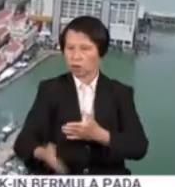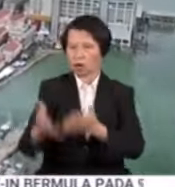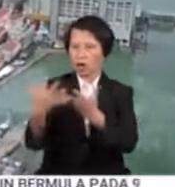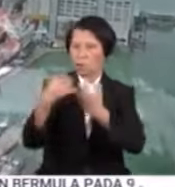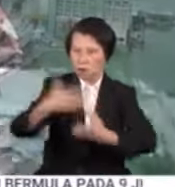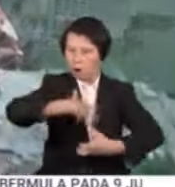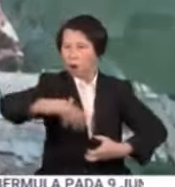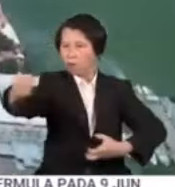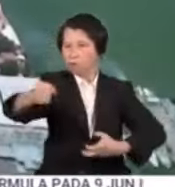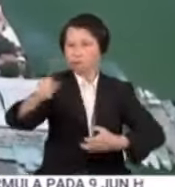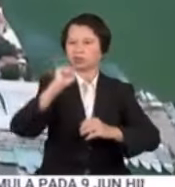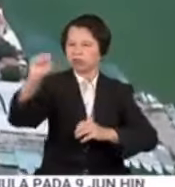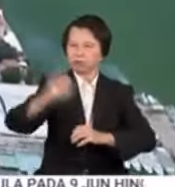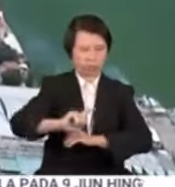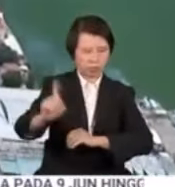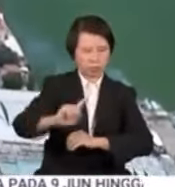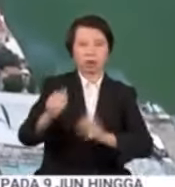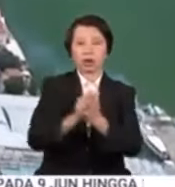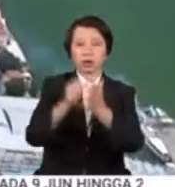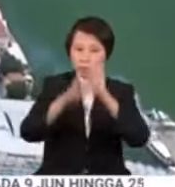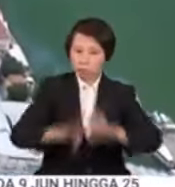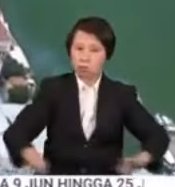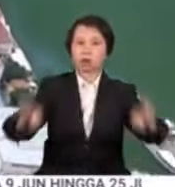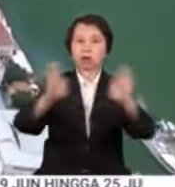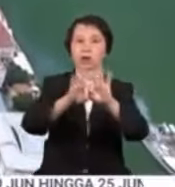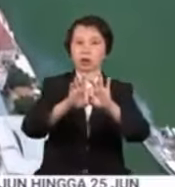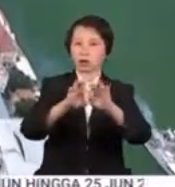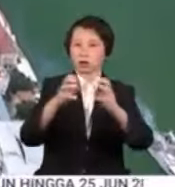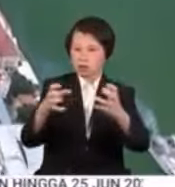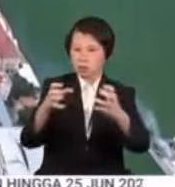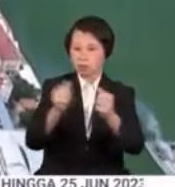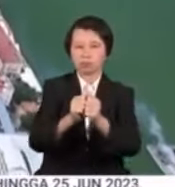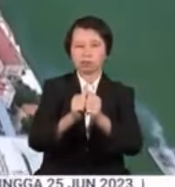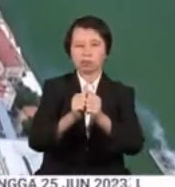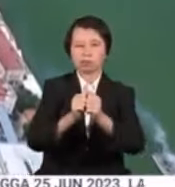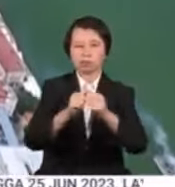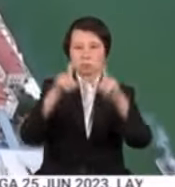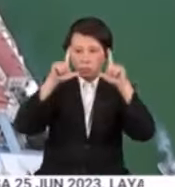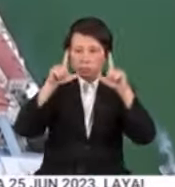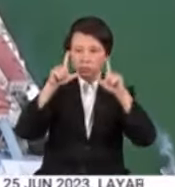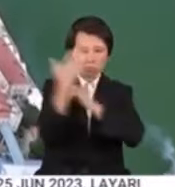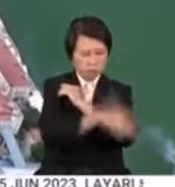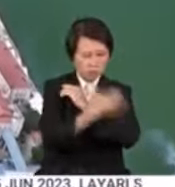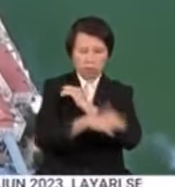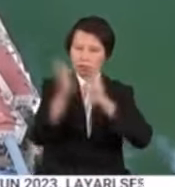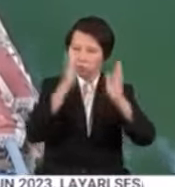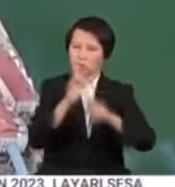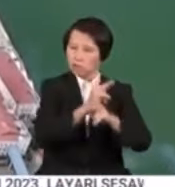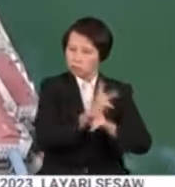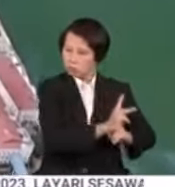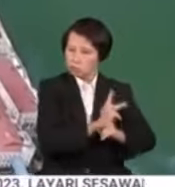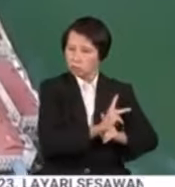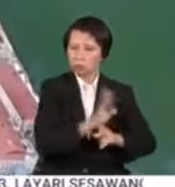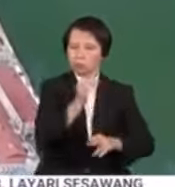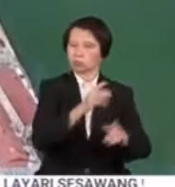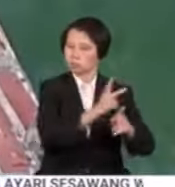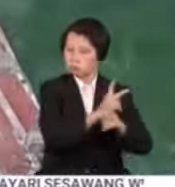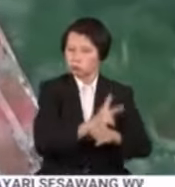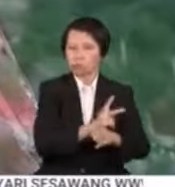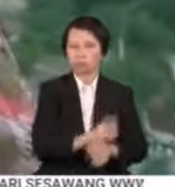tuntutan berkenaan dan memastikan agar kepentingan, kekebalan, kedaulatan serta kedaulatan negara sentiasa dilindungi dan terpelihara.